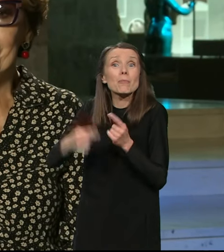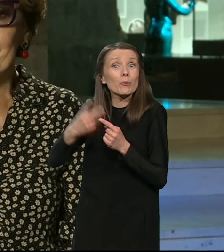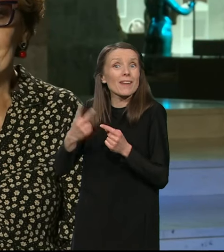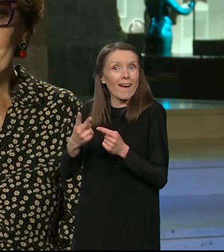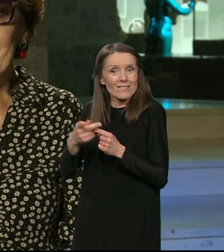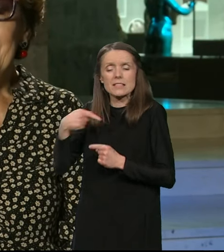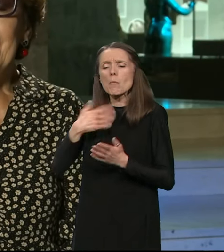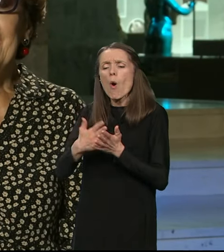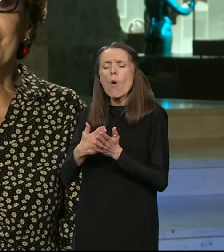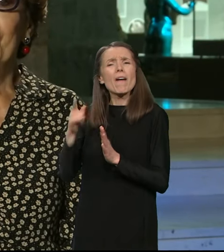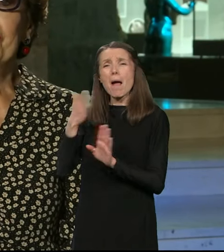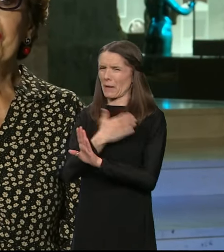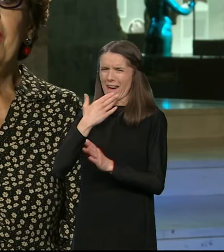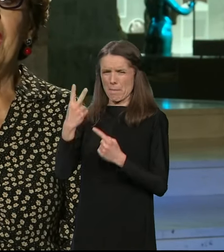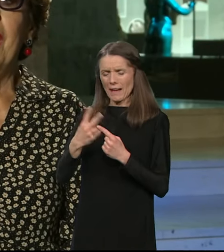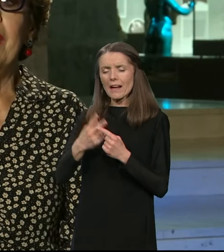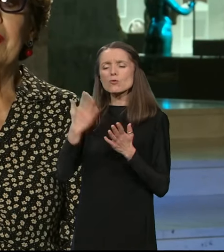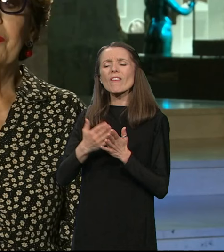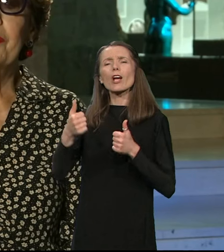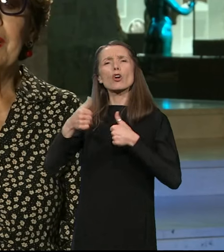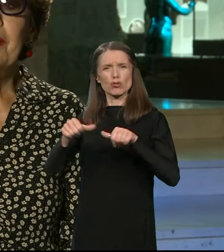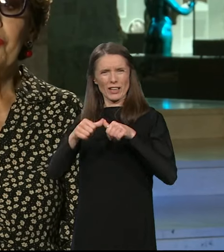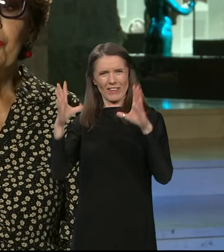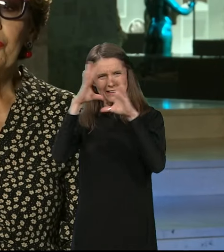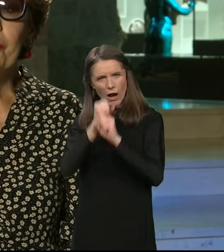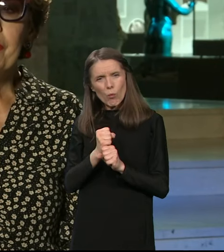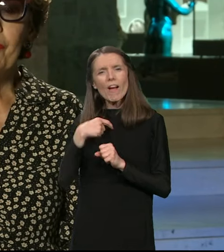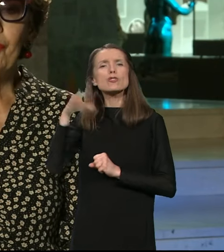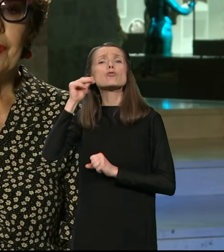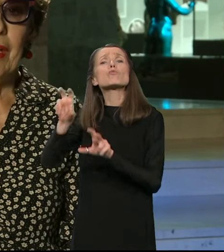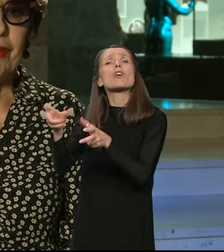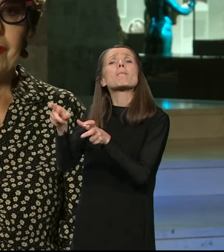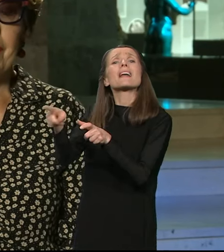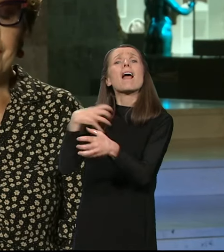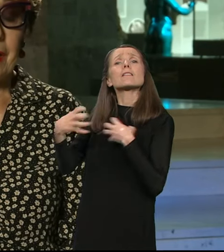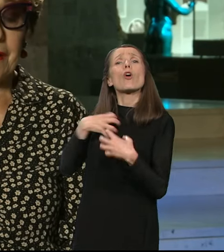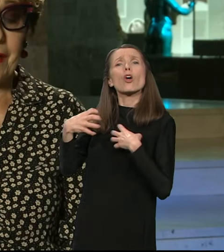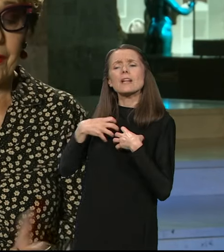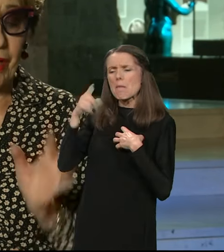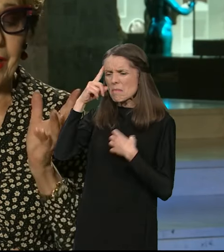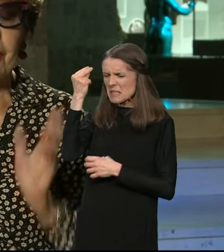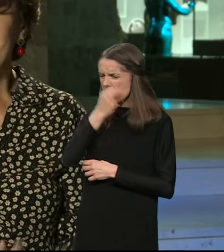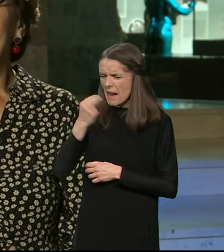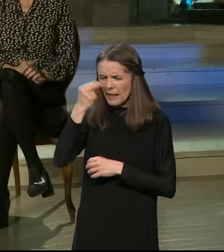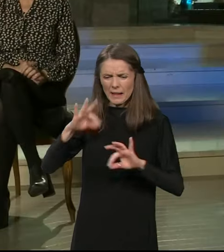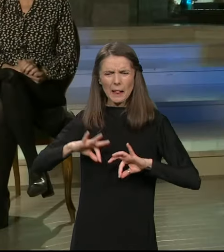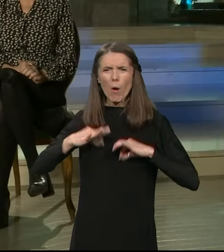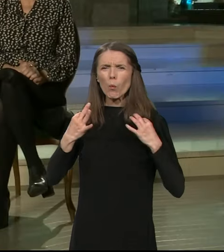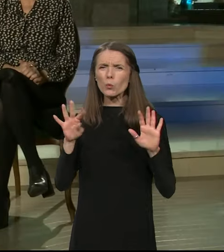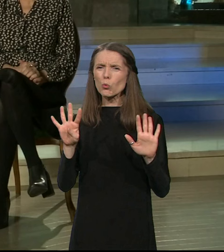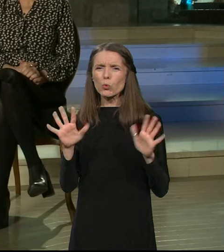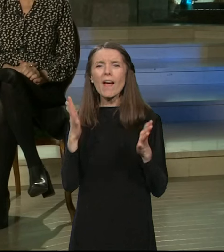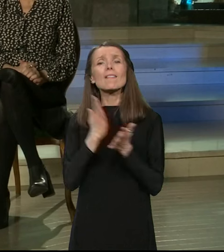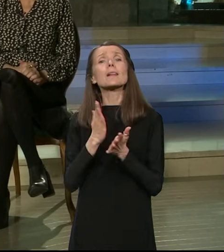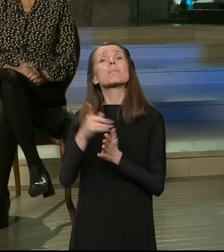drame četvrtkom uveče, a nedeljom ujutru, mislim, od 9 sati, tako nekako, bile su